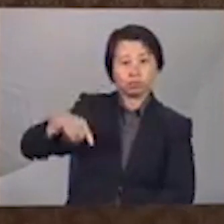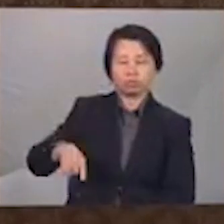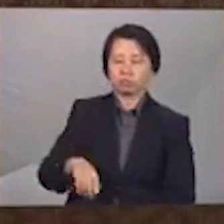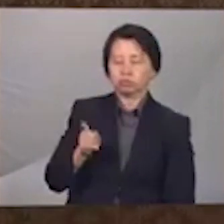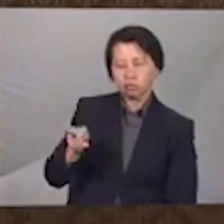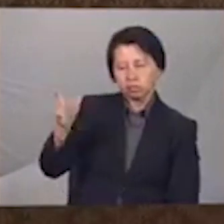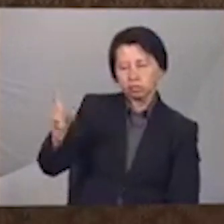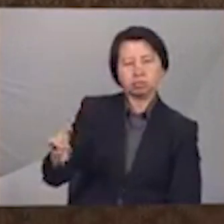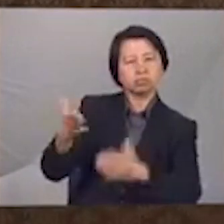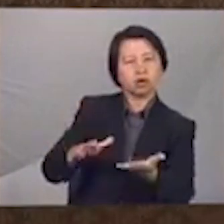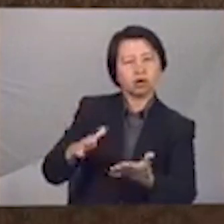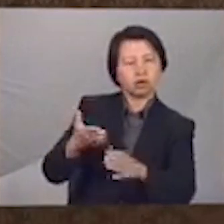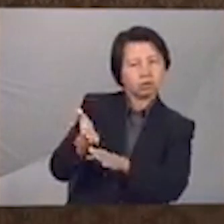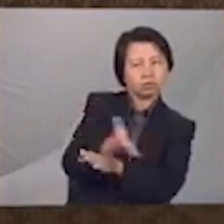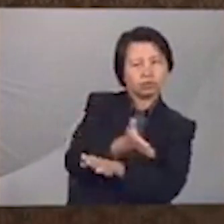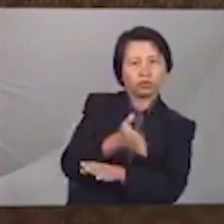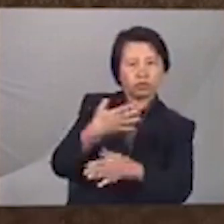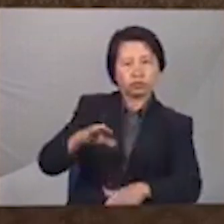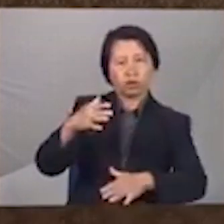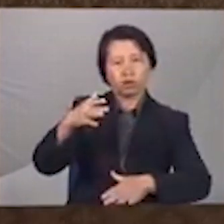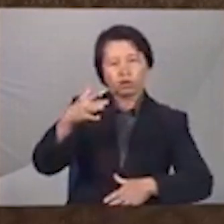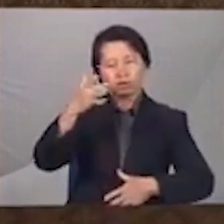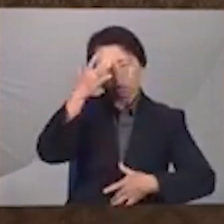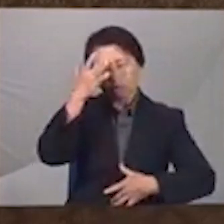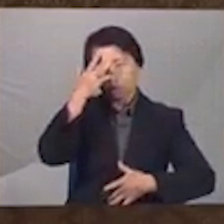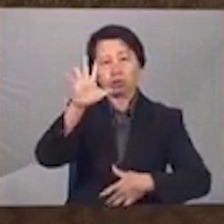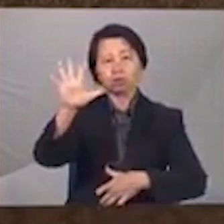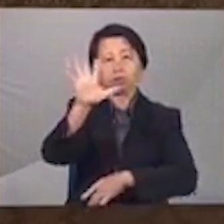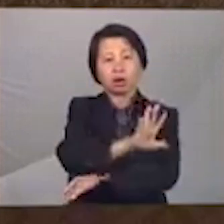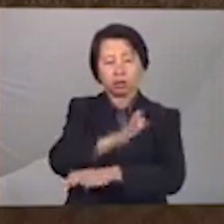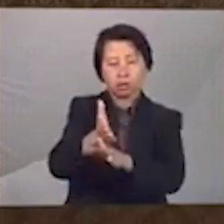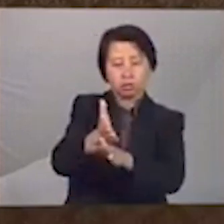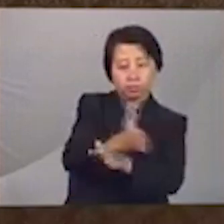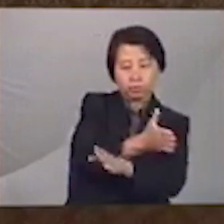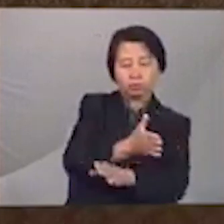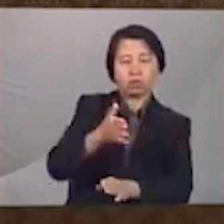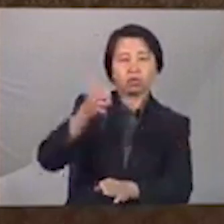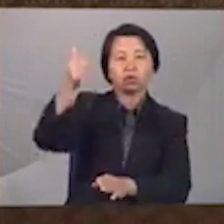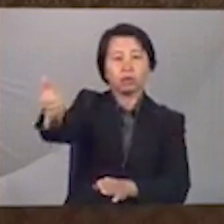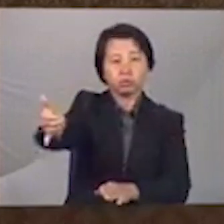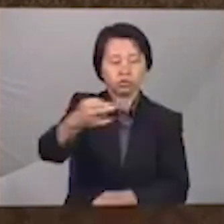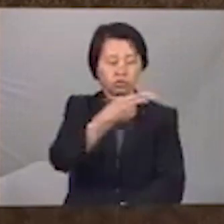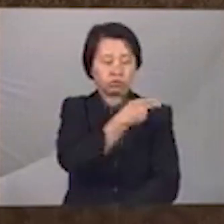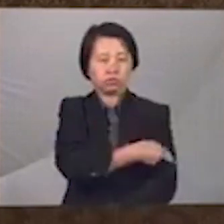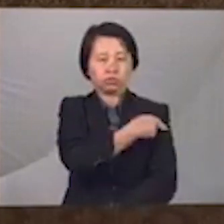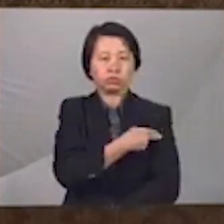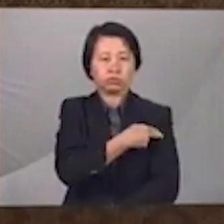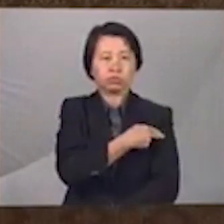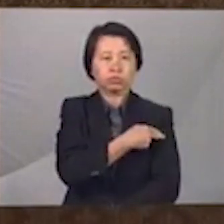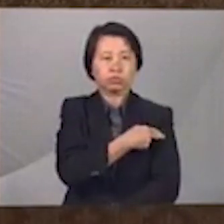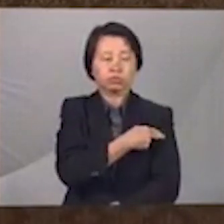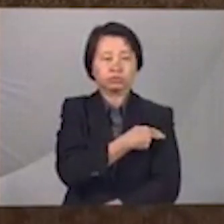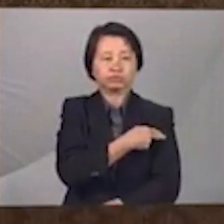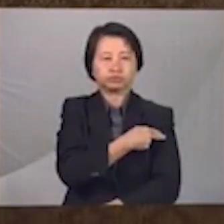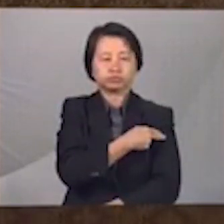menunjukkan gejala 5 hari sebelum dimasukkan ke Hospital Angkatan Tentera Tuanku Mizan